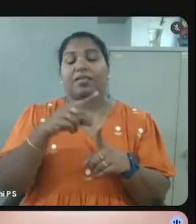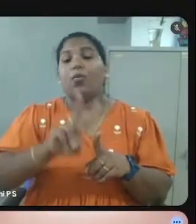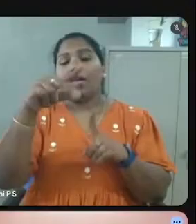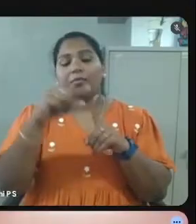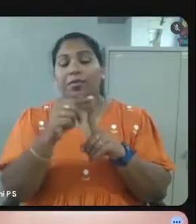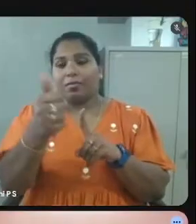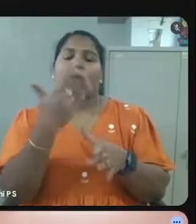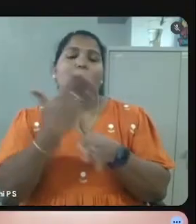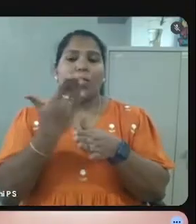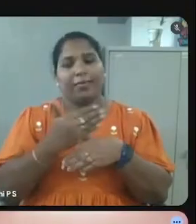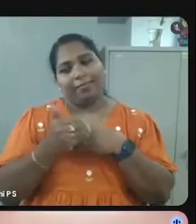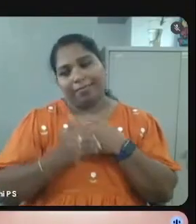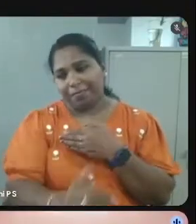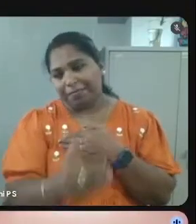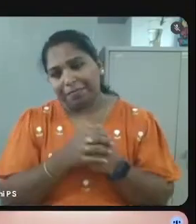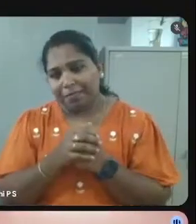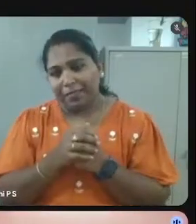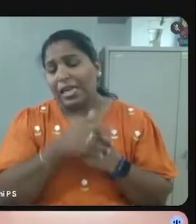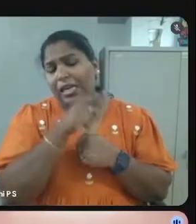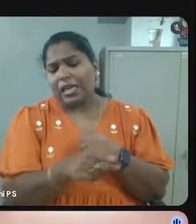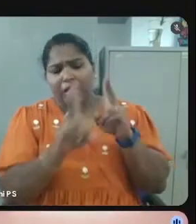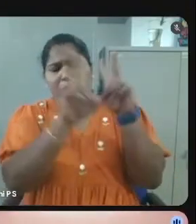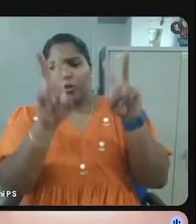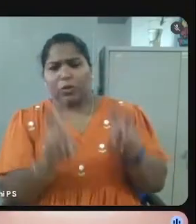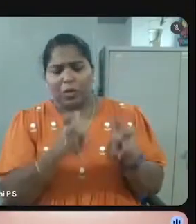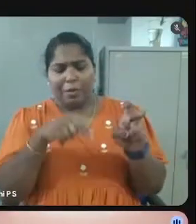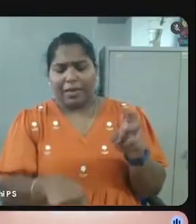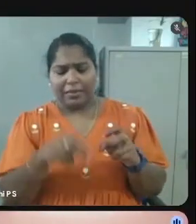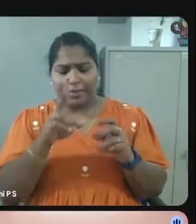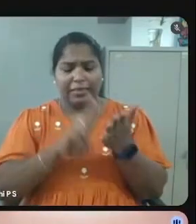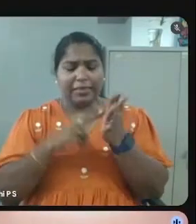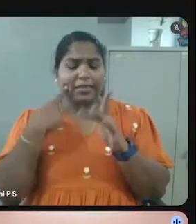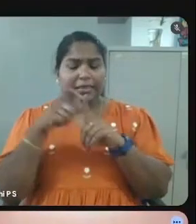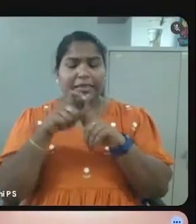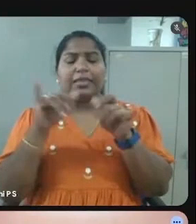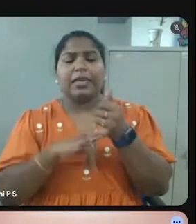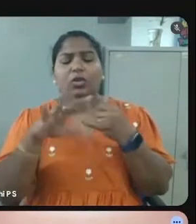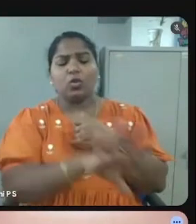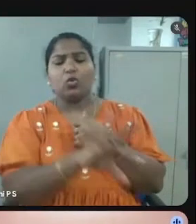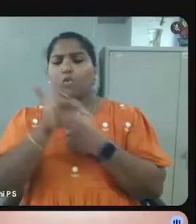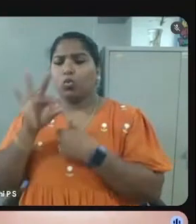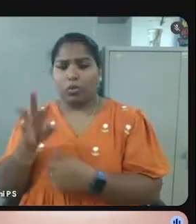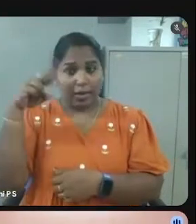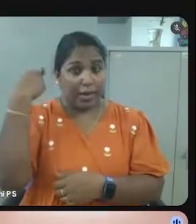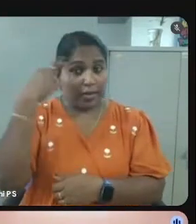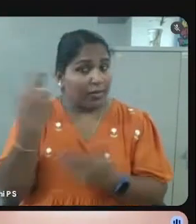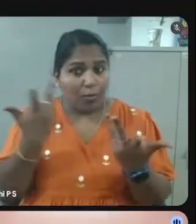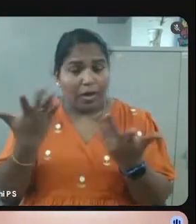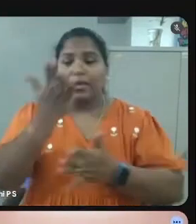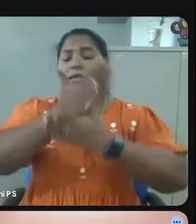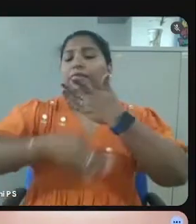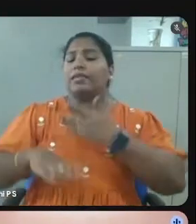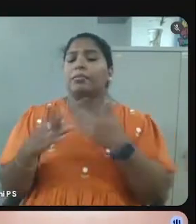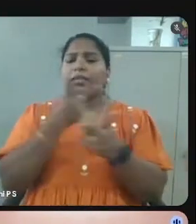ആയി പ്രവർത്തിക്കുന്നു. ഈ ടോപ്പിക്ക് തന്നെ ഇന്നത്തെ നിഡാസ് സംപ്രേഷണം ചെയ്യാൻ കാരണം ഭിന്നശേഷിയുള്ള